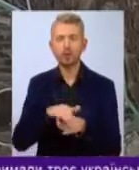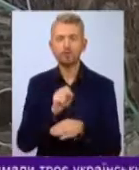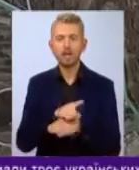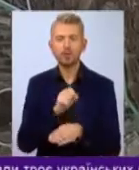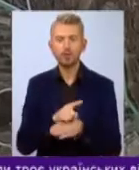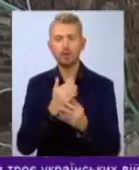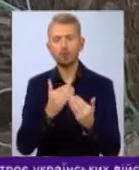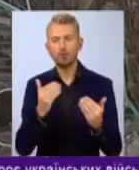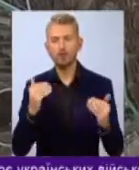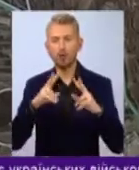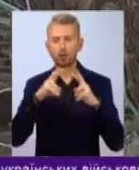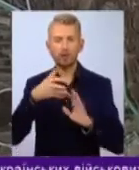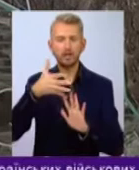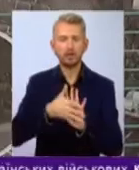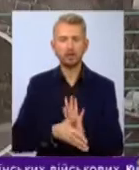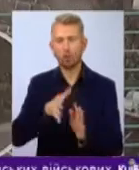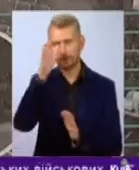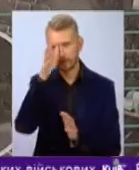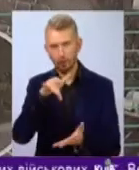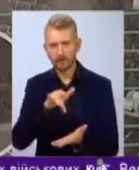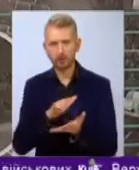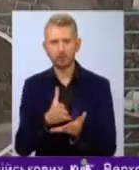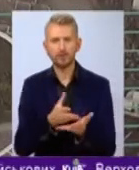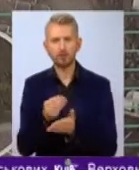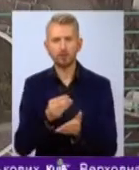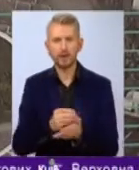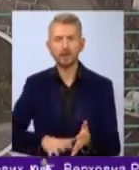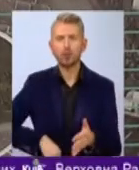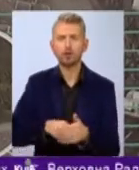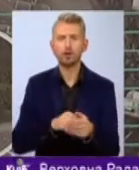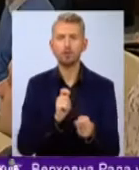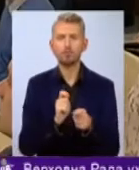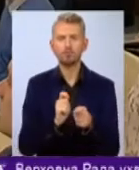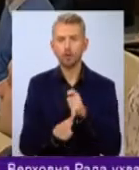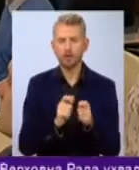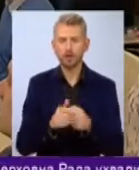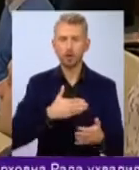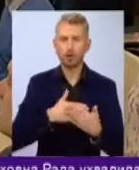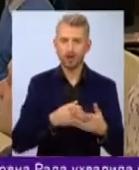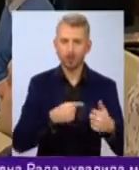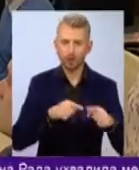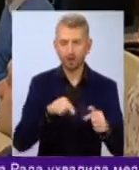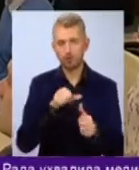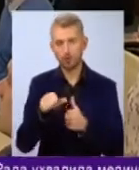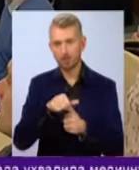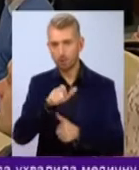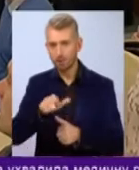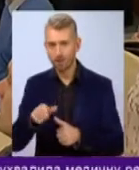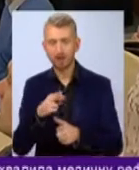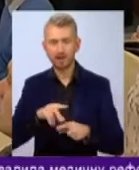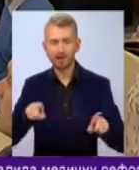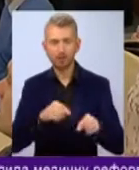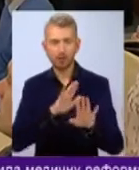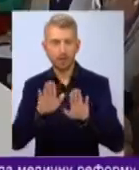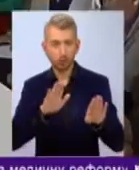музею, дослідницького та освітнього центру, фінансуватиметься за рахунок пожертв громадських організацій і окремих громадян. А для створення експозиції